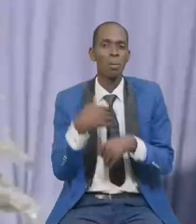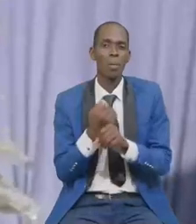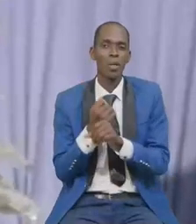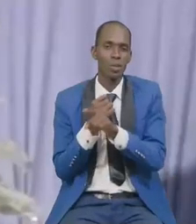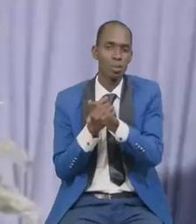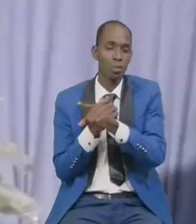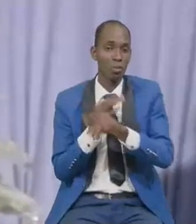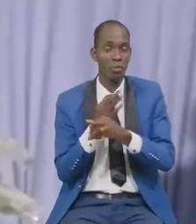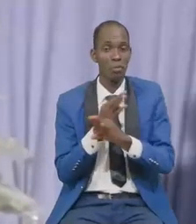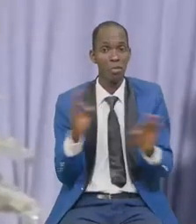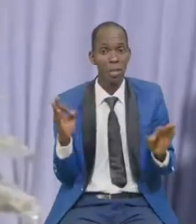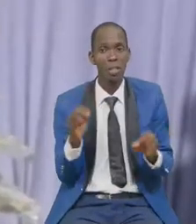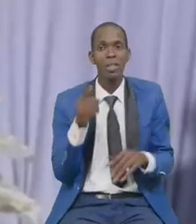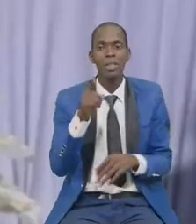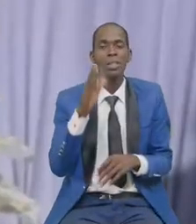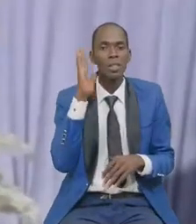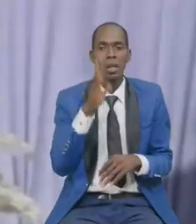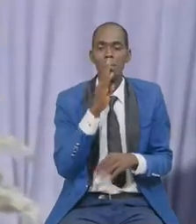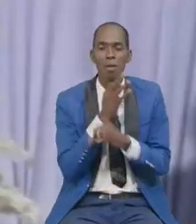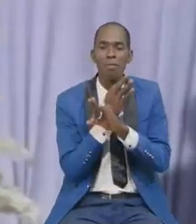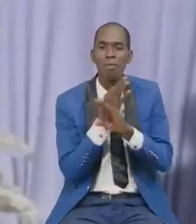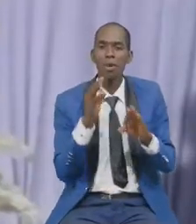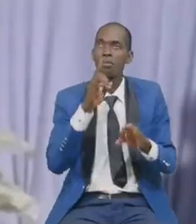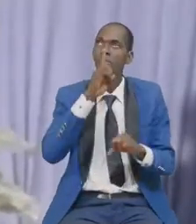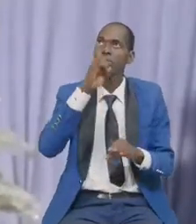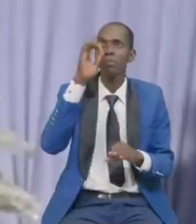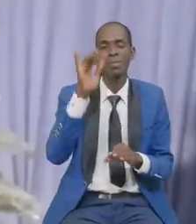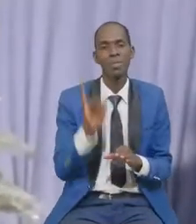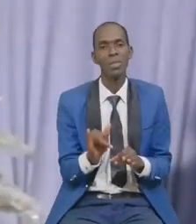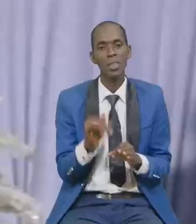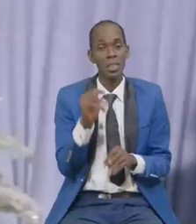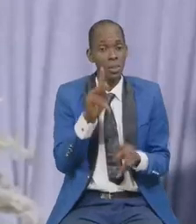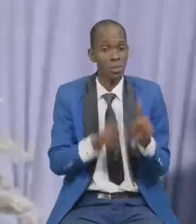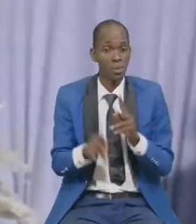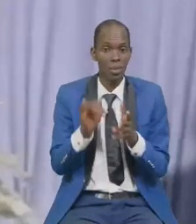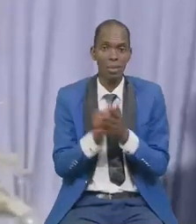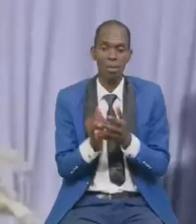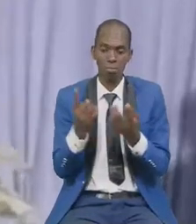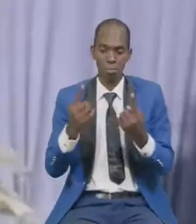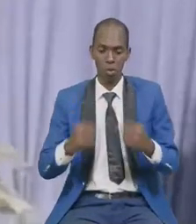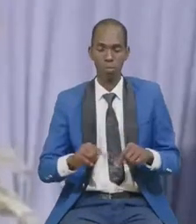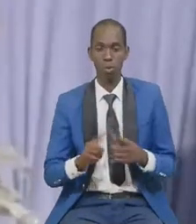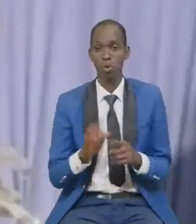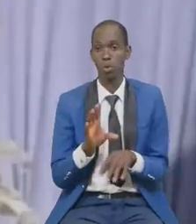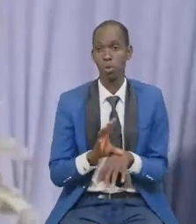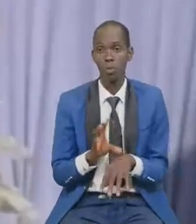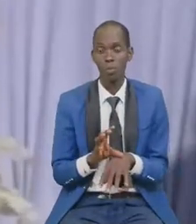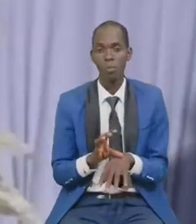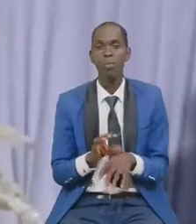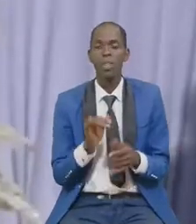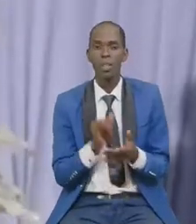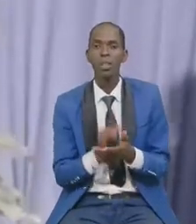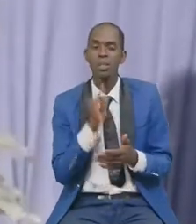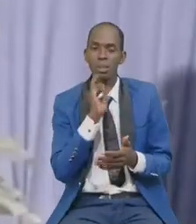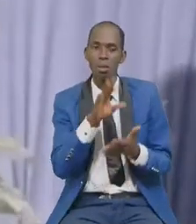réellement libre. Il y a des gens qui viennent à l'église. C'est là où ça s'arrête. Il n'y a pas